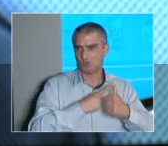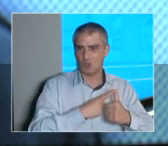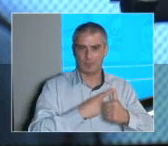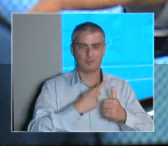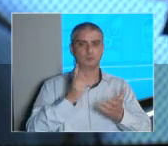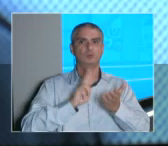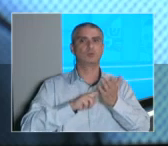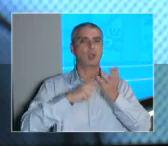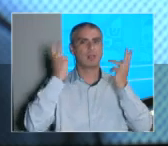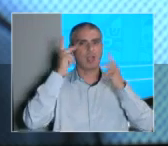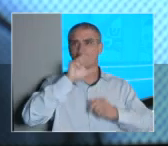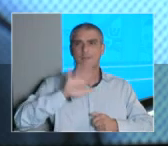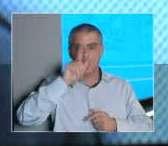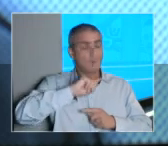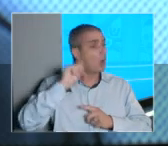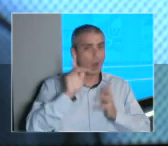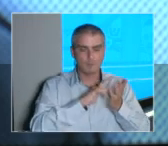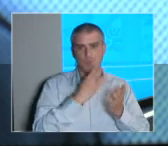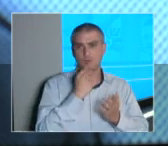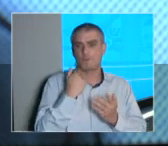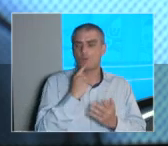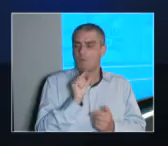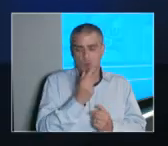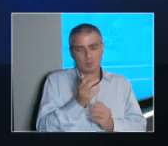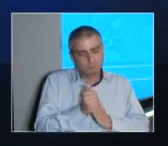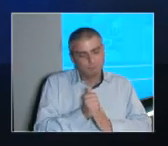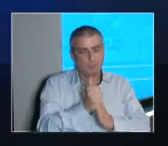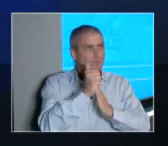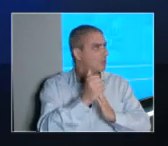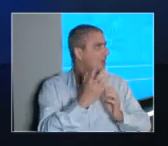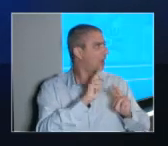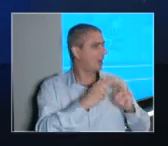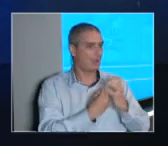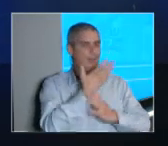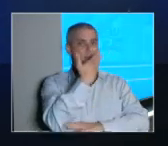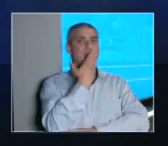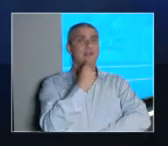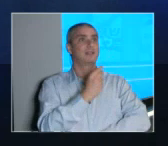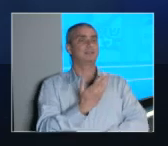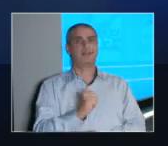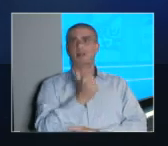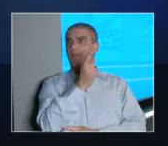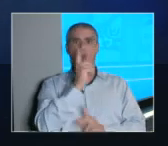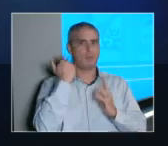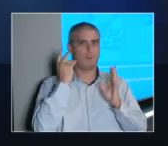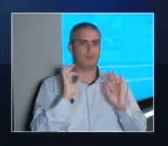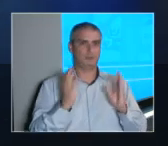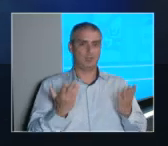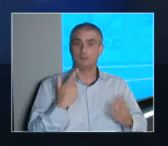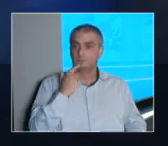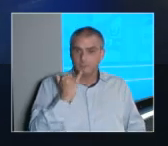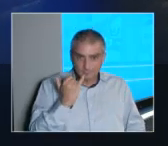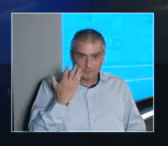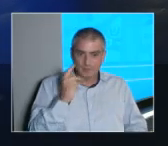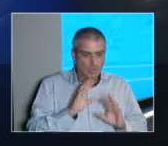אמנות זכויות האדם באירופה, כמעט בכל מקום יהודים, כי הם היו מיעוט, הם הובילו את המעלה. דווקא במדינת ישראל, מיום היווסדה, זה לא ממש היה. כן, היא